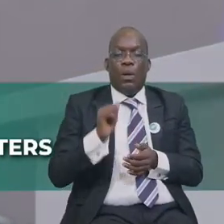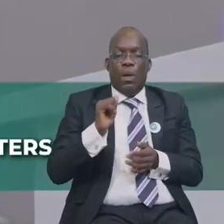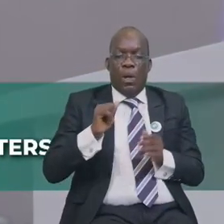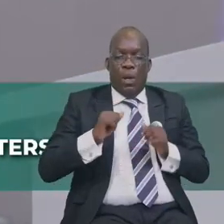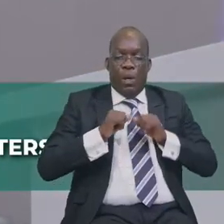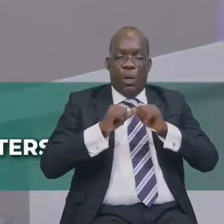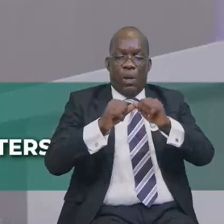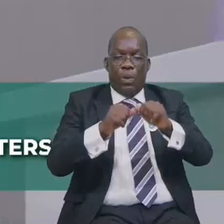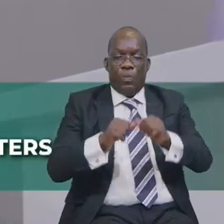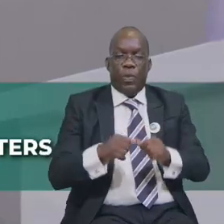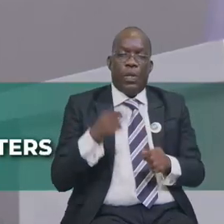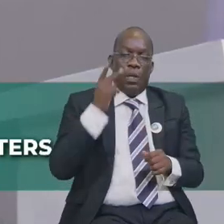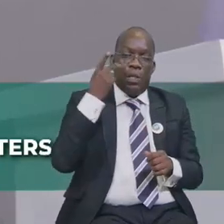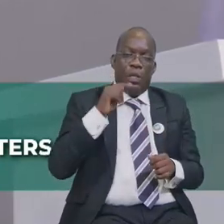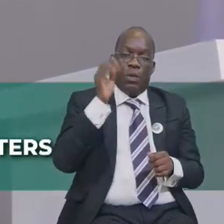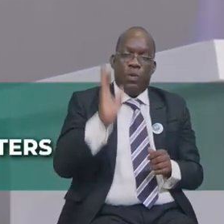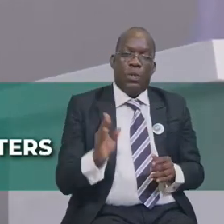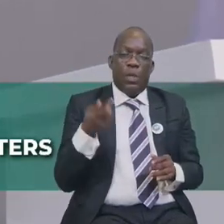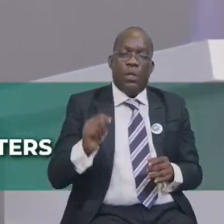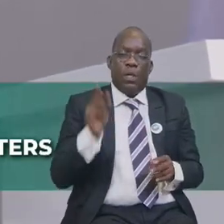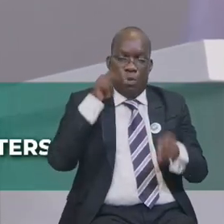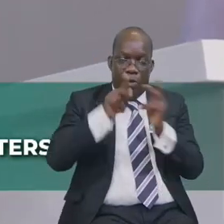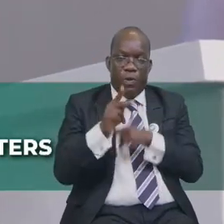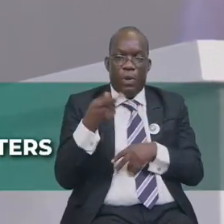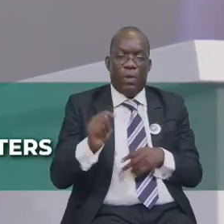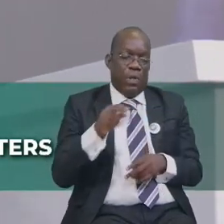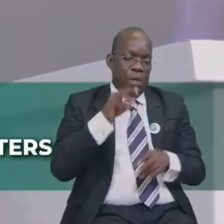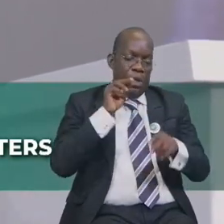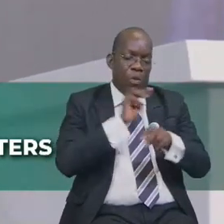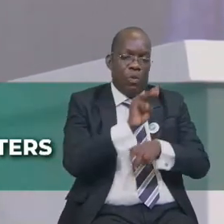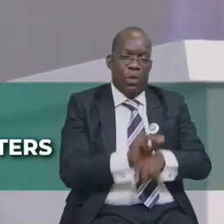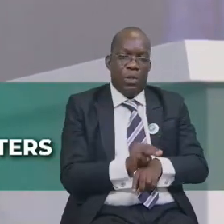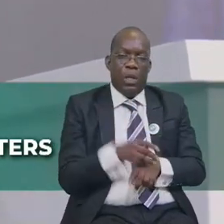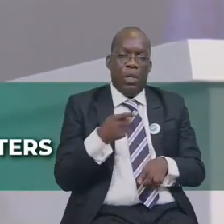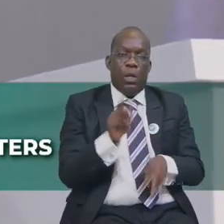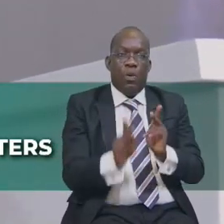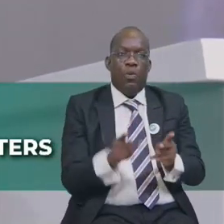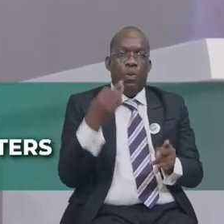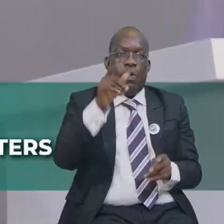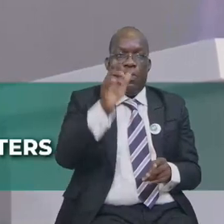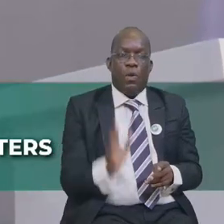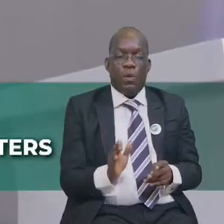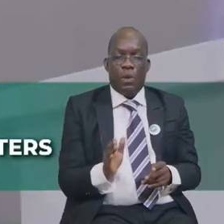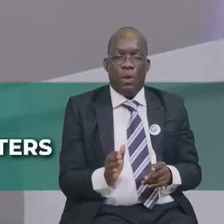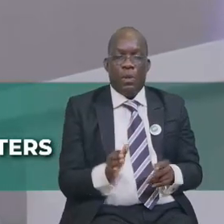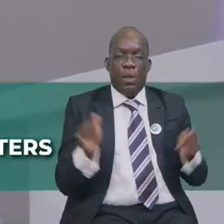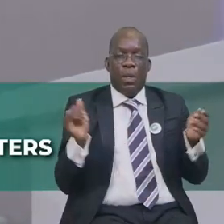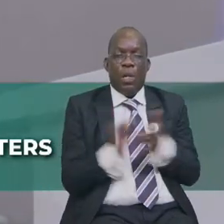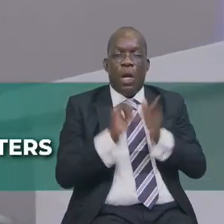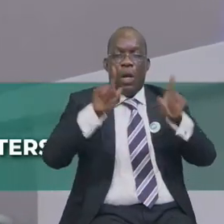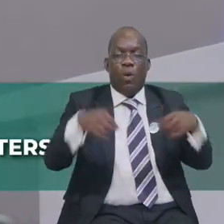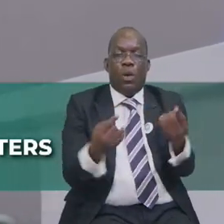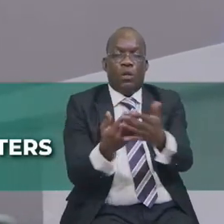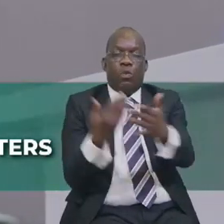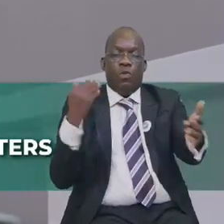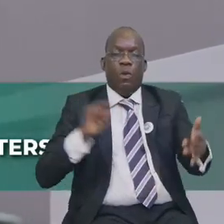Voyez les prédicateurs, les prophètes, les ministres, le peuple de Dieu qui nous ont